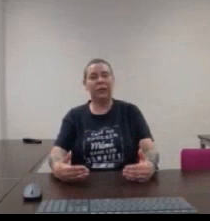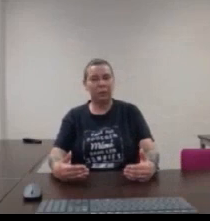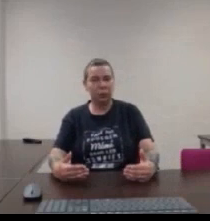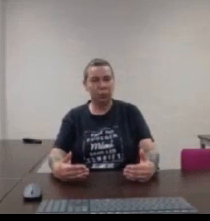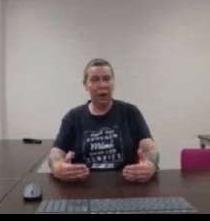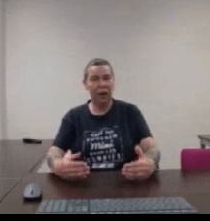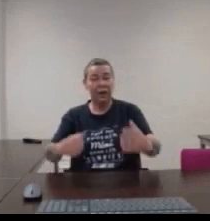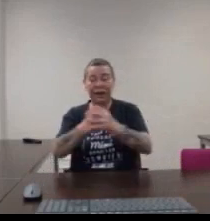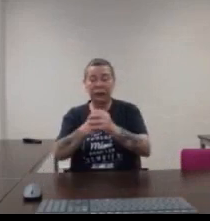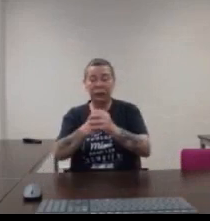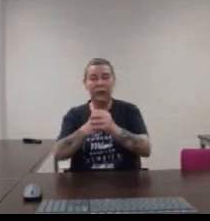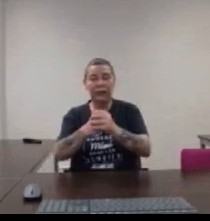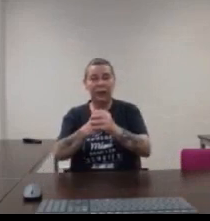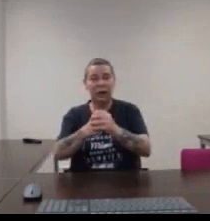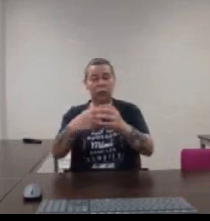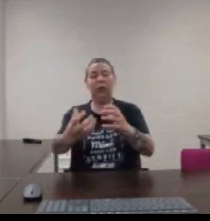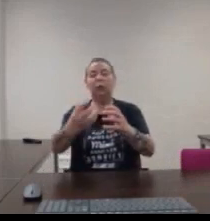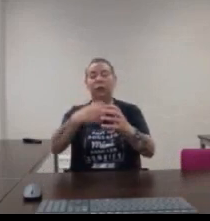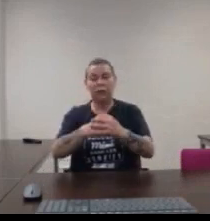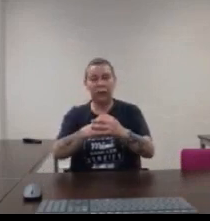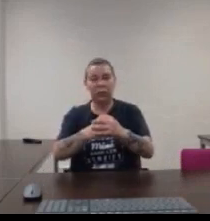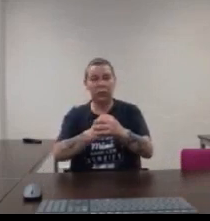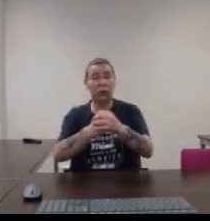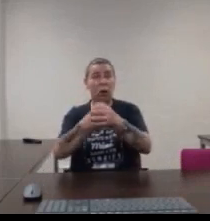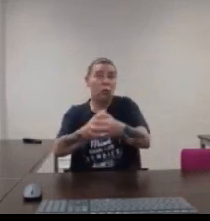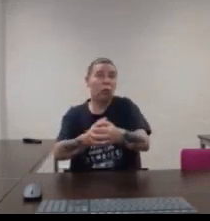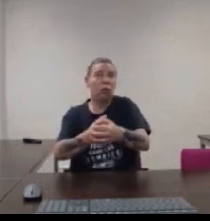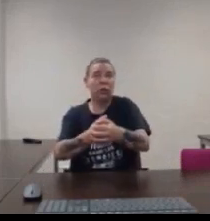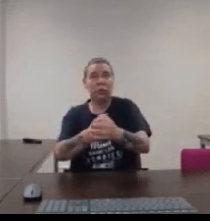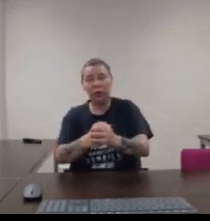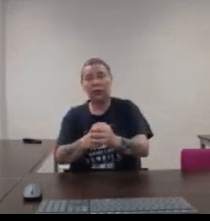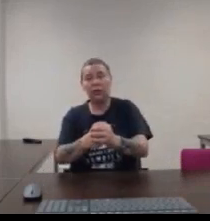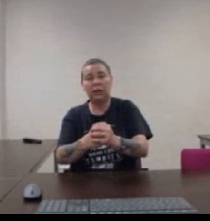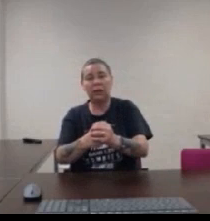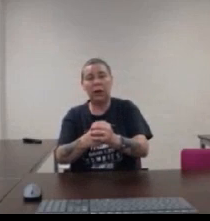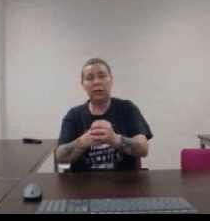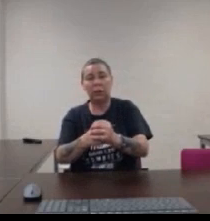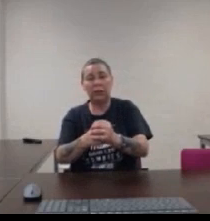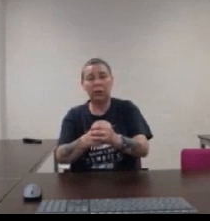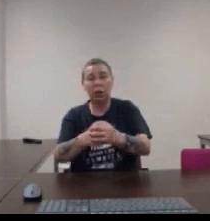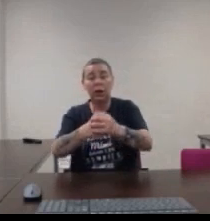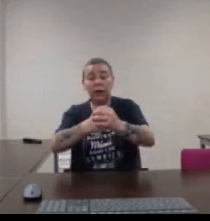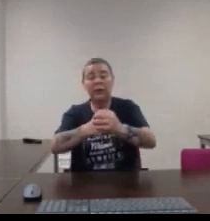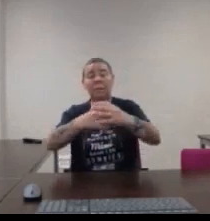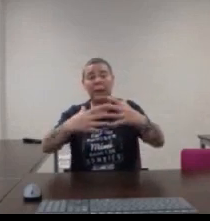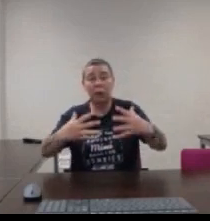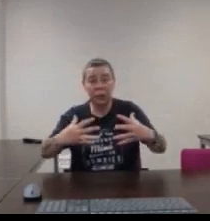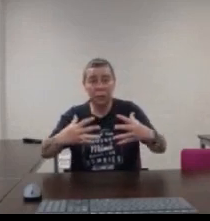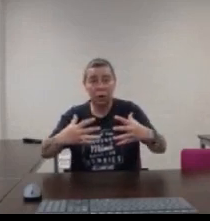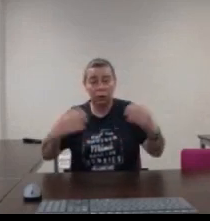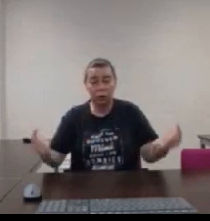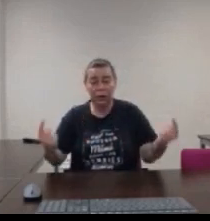qu'on reste dans cette posture-là, ils restent contractés. Donc, ils consomment dans un premier temps le glucose et l'oxygène qu'ils ont à leur disposition, sauf qu'il n'y a